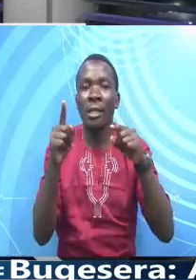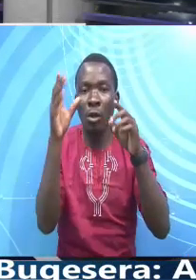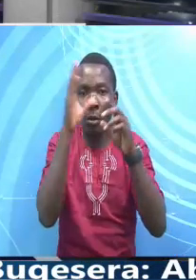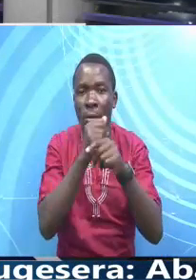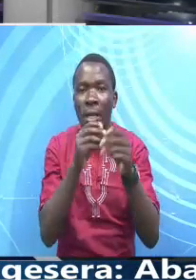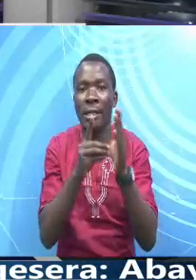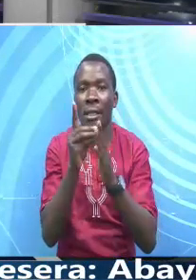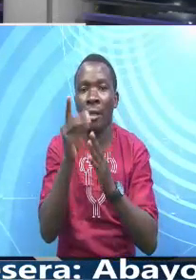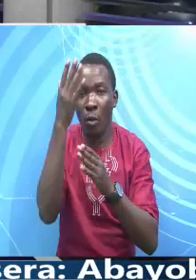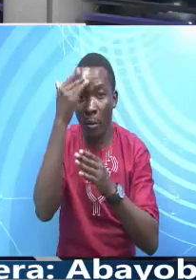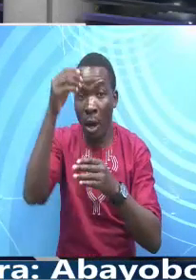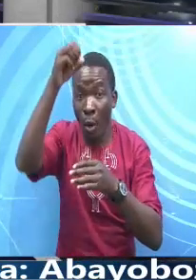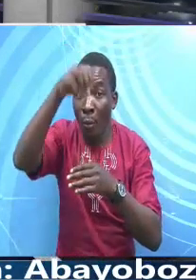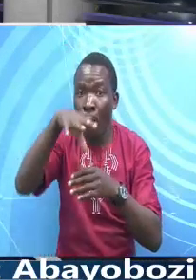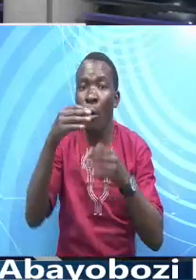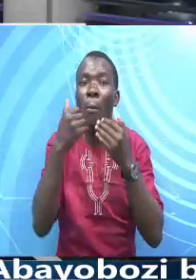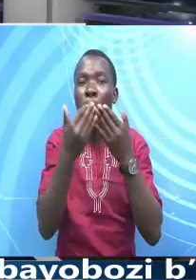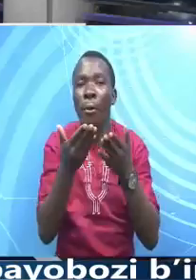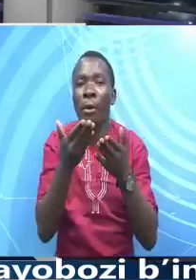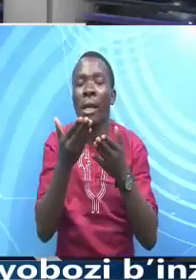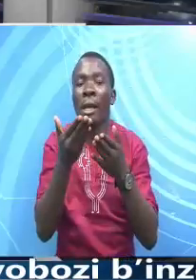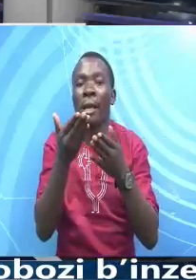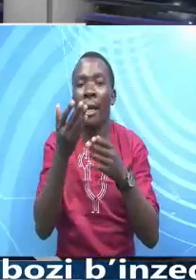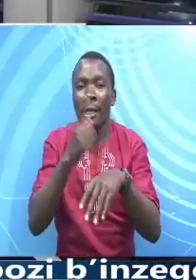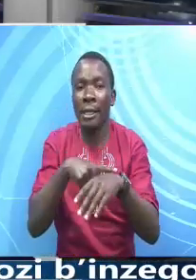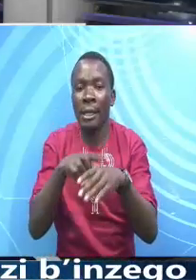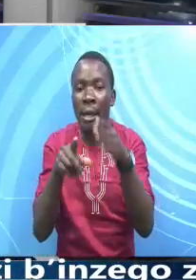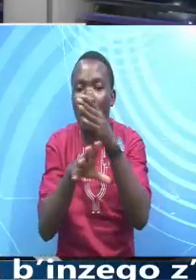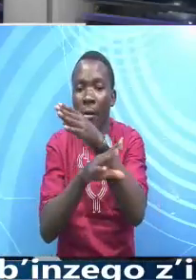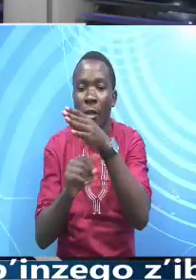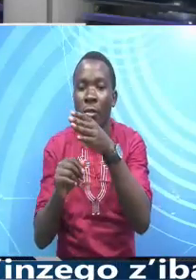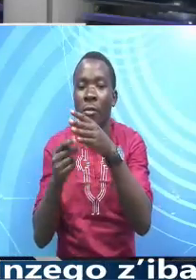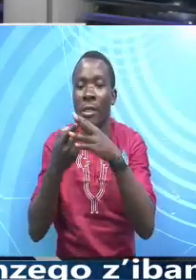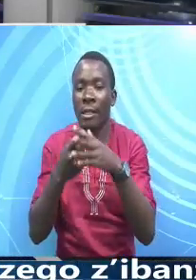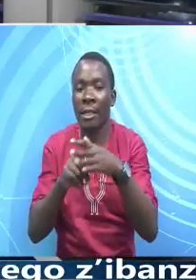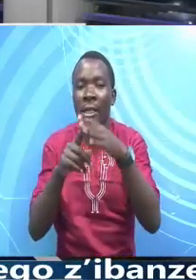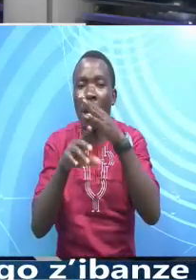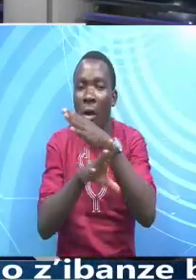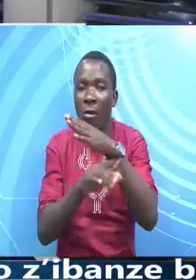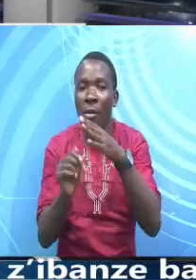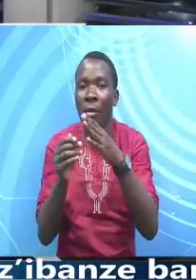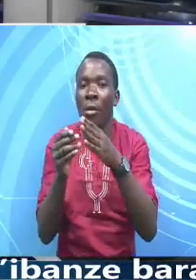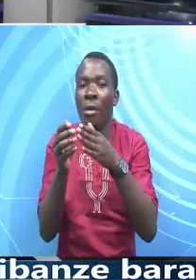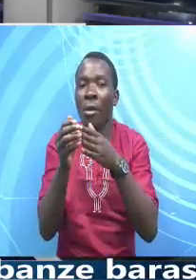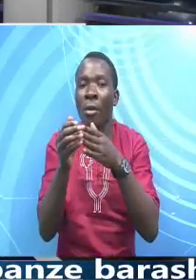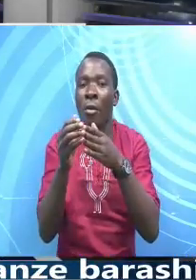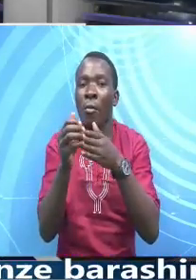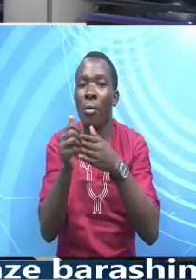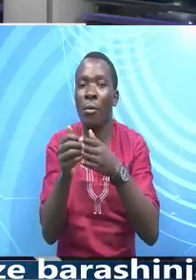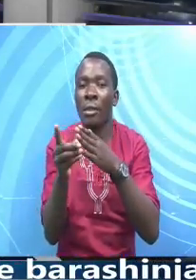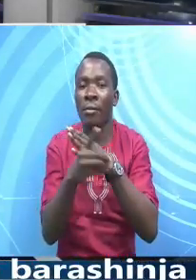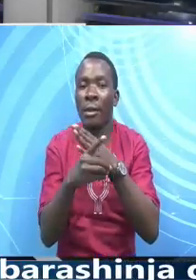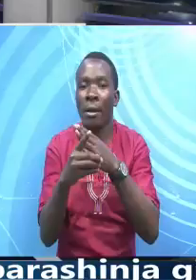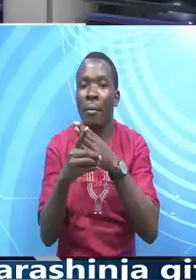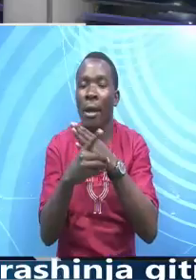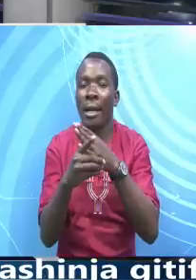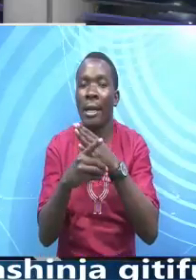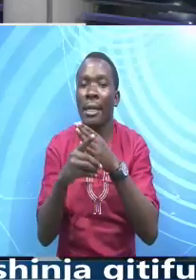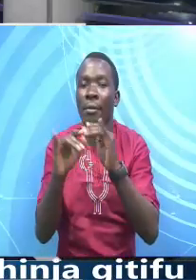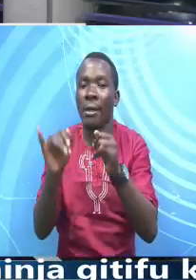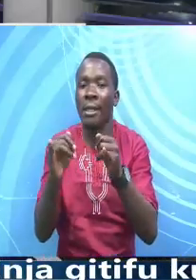ko abajura biheraho bakabiba. Ubuyobozi bwa karere buvuga yuko bugiye kugerageza uko bishoboye kugira ngo bugende